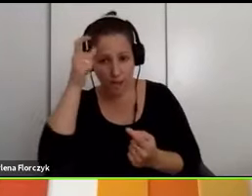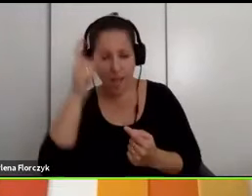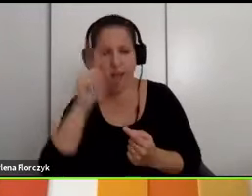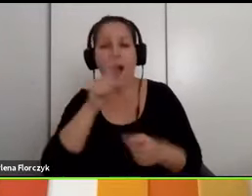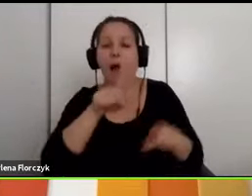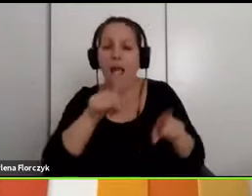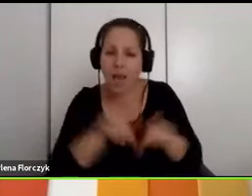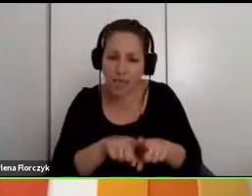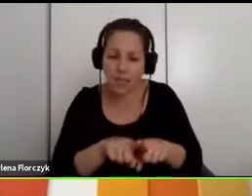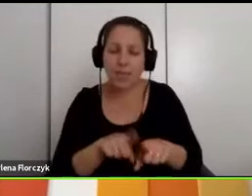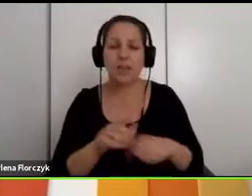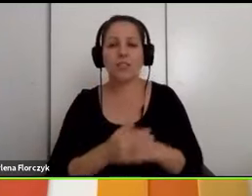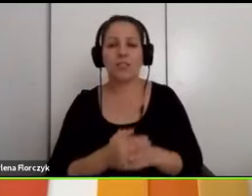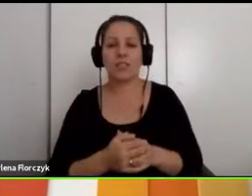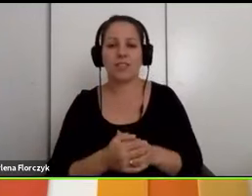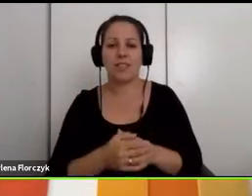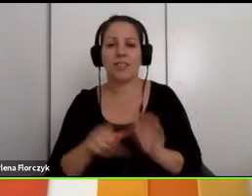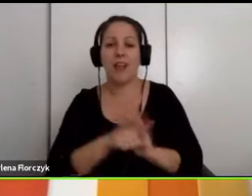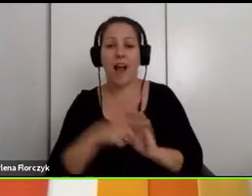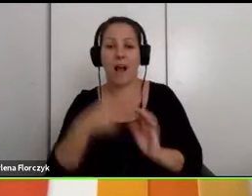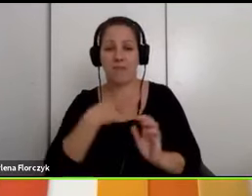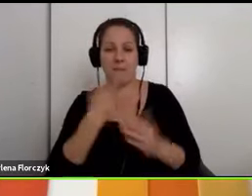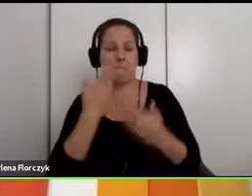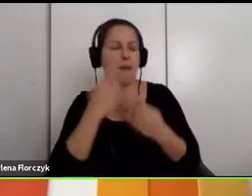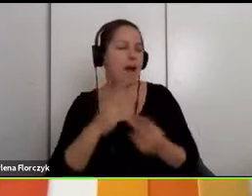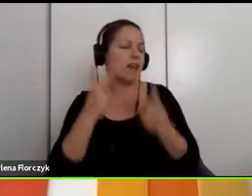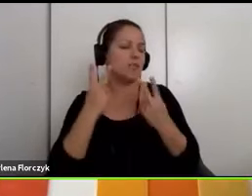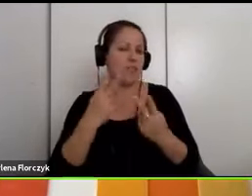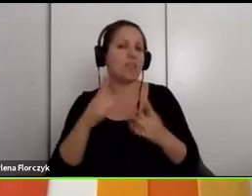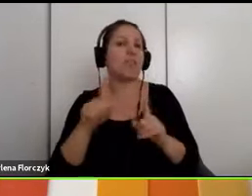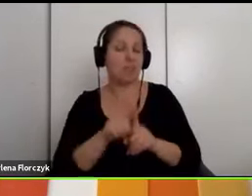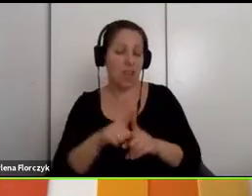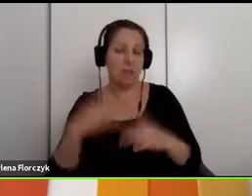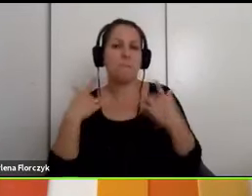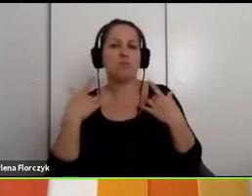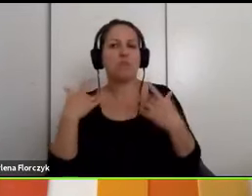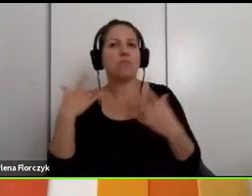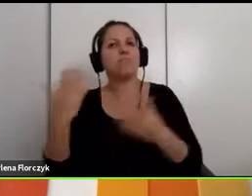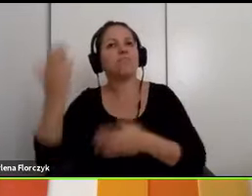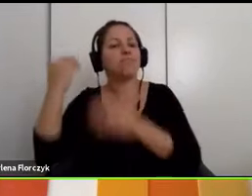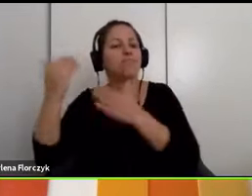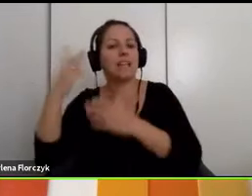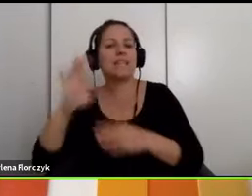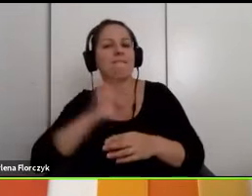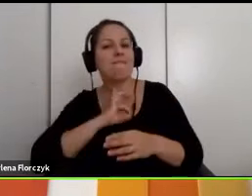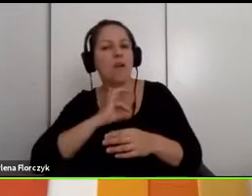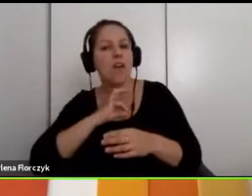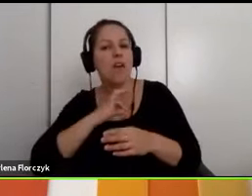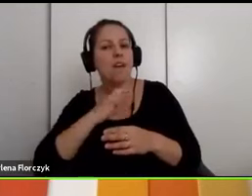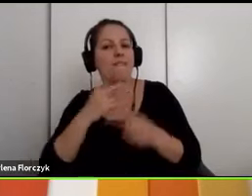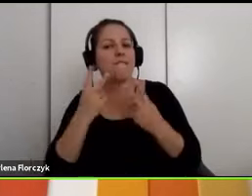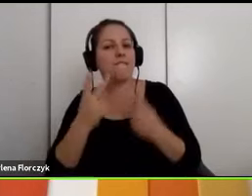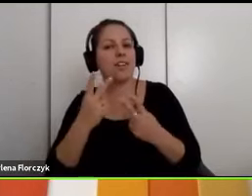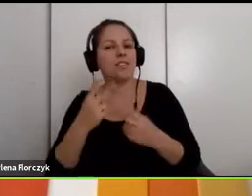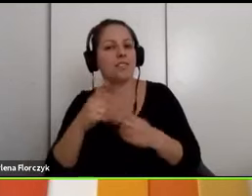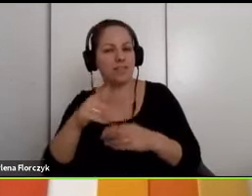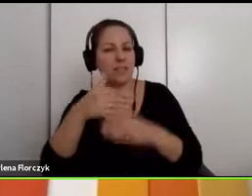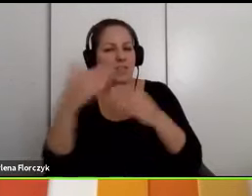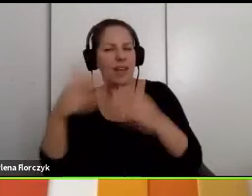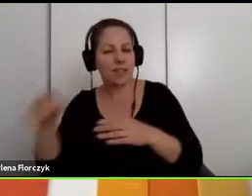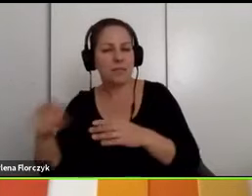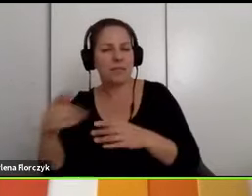też dla mnie bardzo ważne, ja też przeżywałem swoje ważne jakieś przeżycie z teatrem w taki